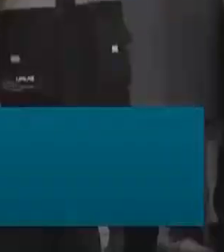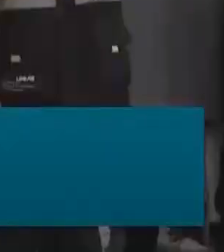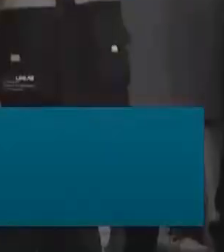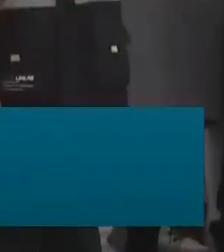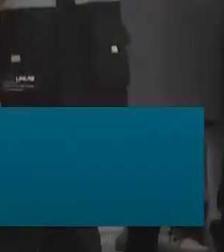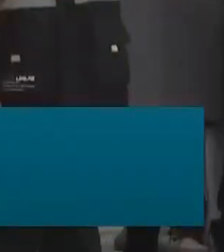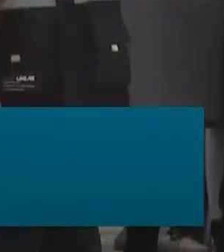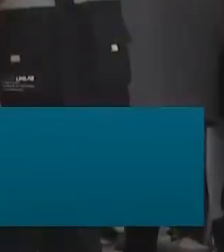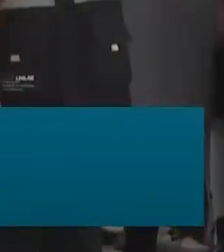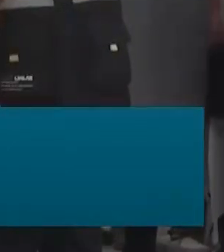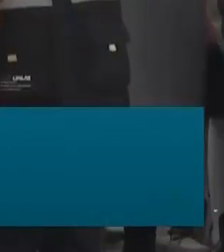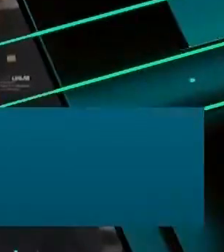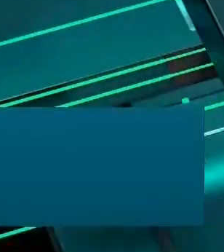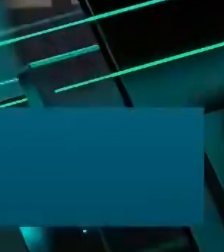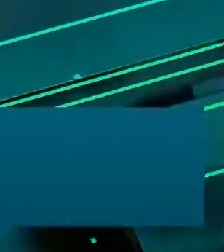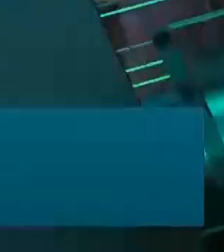на 1500 мест.